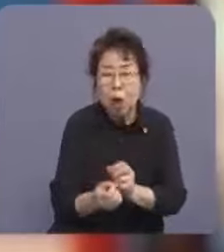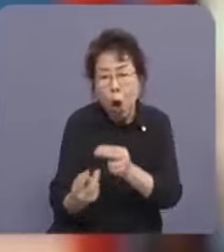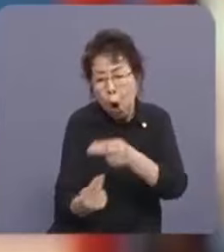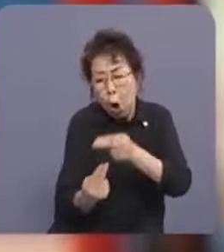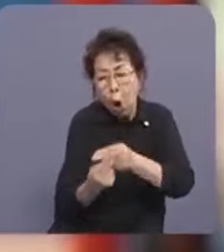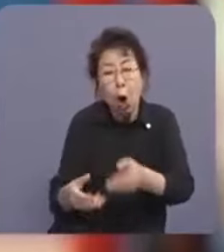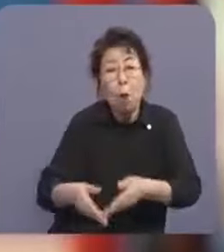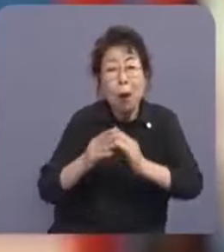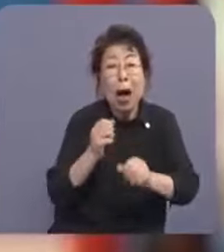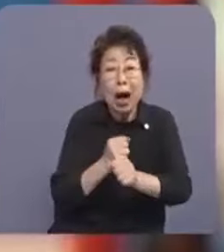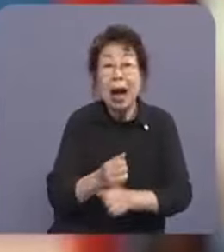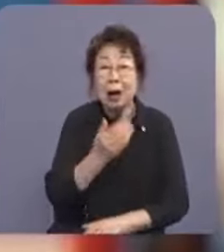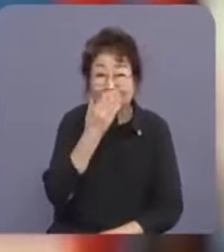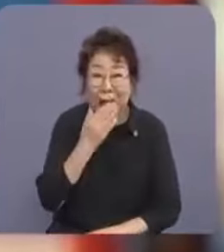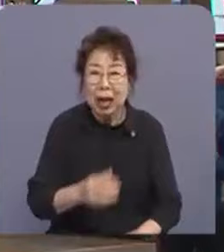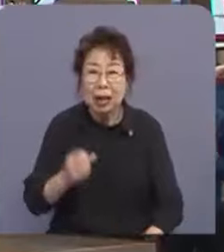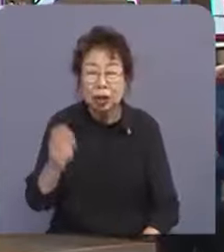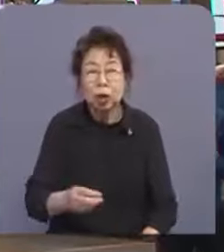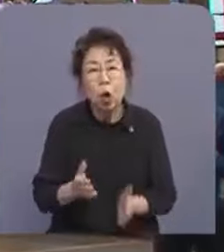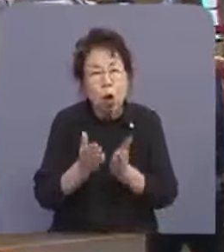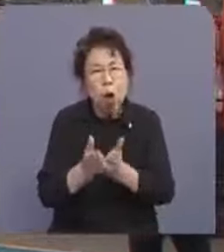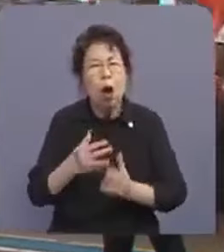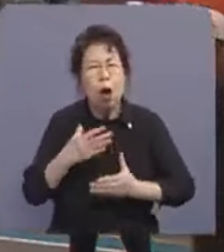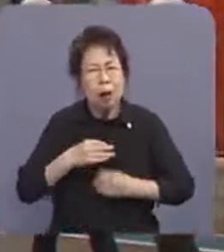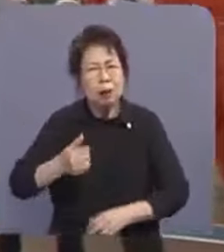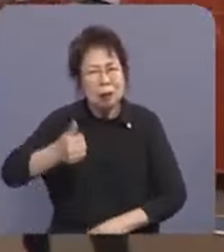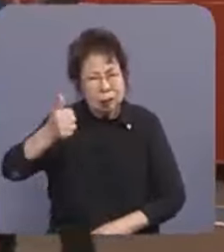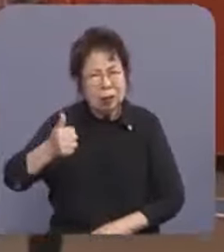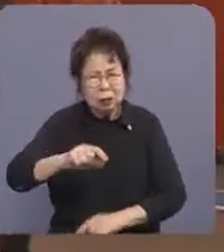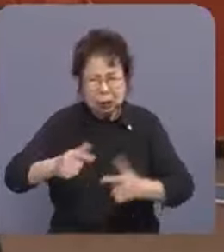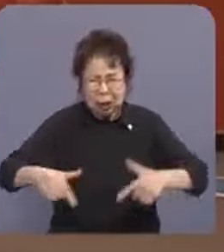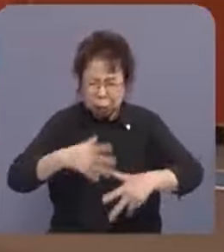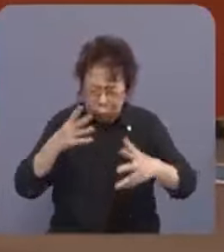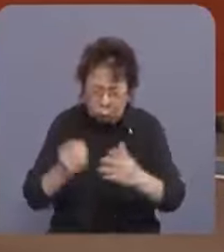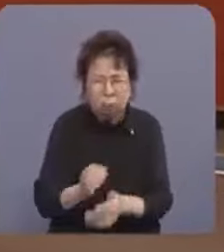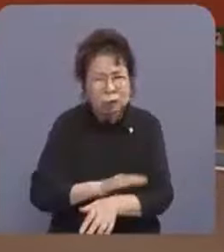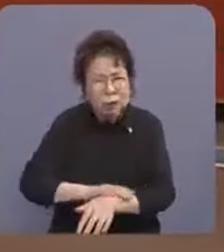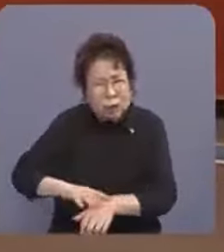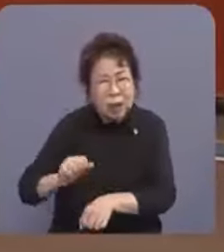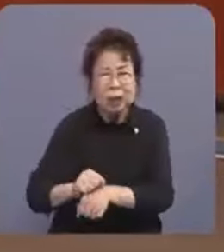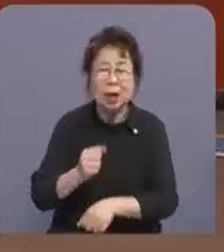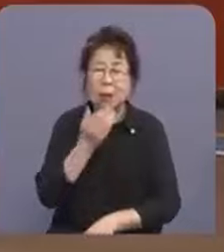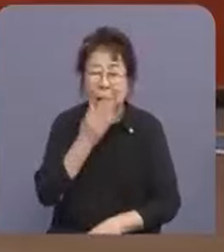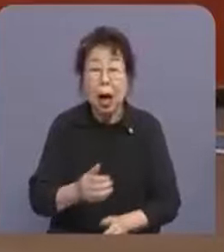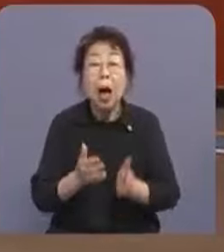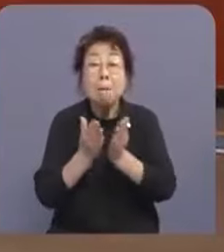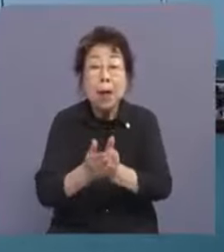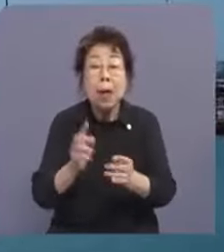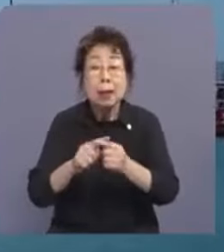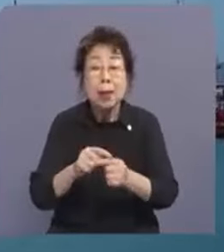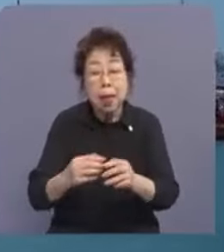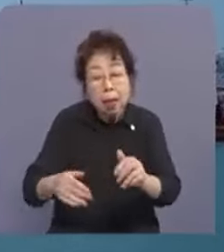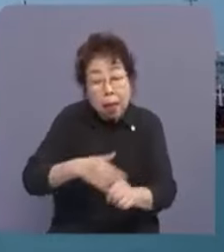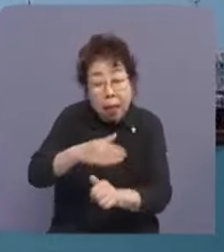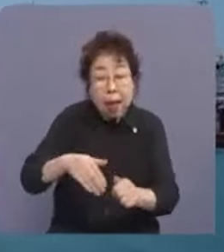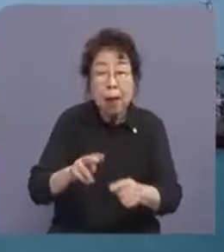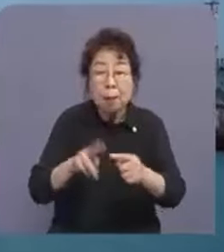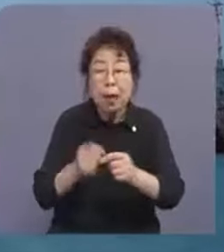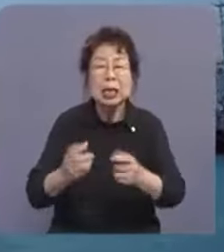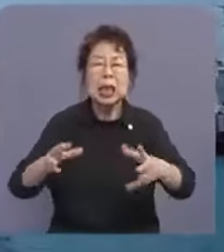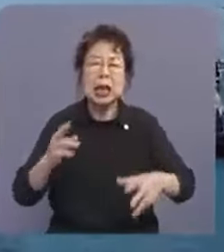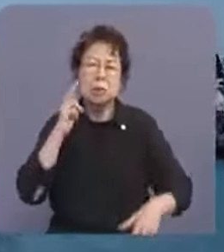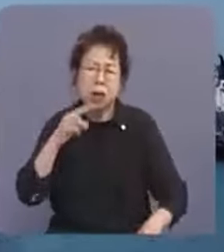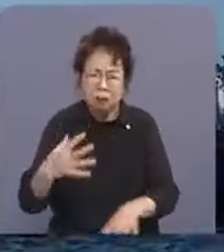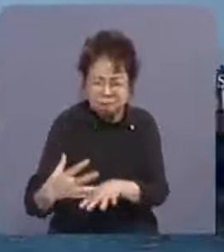설비를 설치할 수 있고 운항 안정성을 떨어뜨리는 요소도 없습니다 선박에 대한 대경 규제가 세계적으로